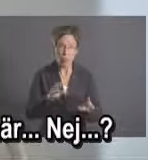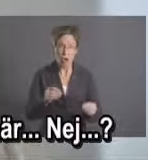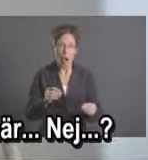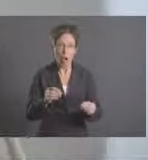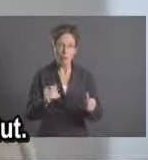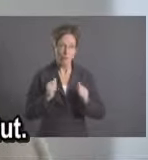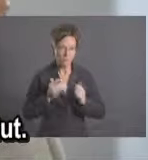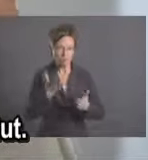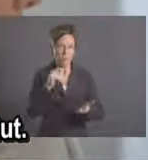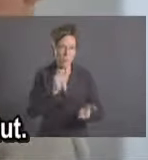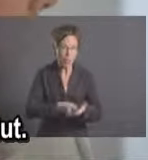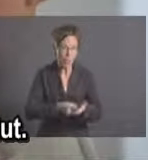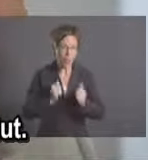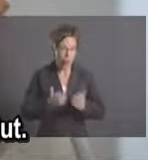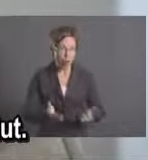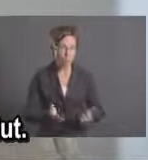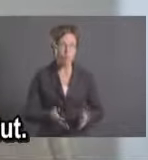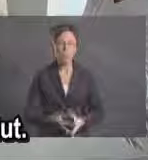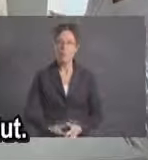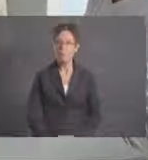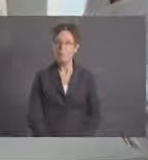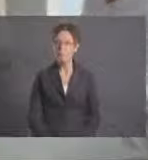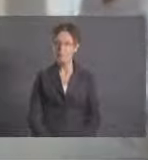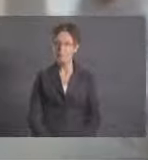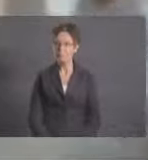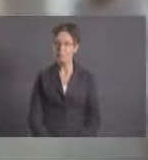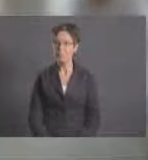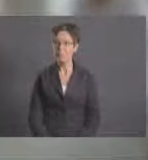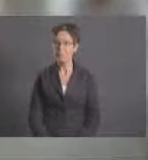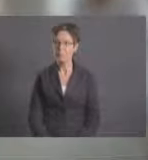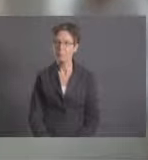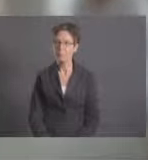Ja, vilken diskussion beslut, gäller saken egentligen? Vi kan ta beslut.